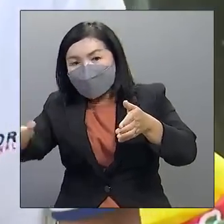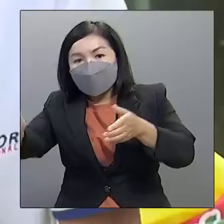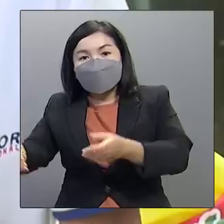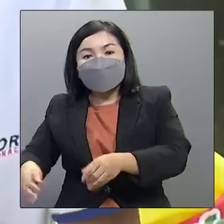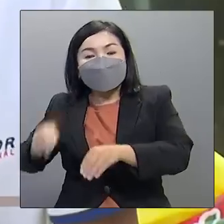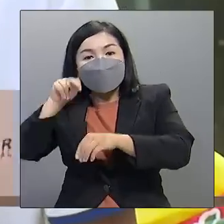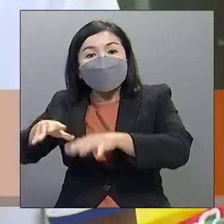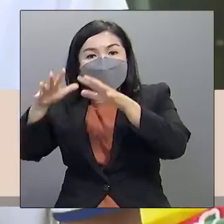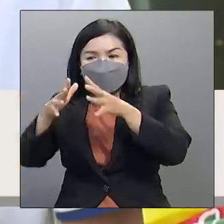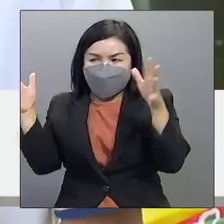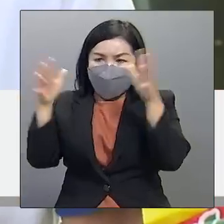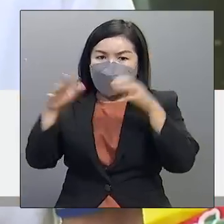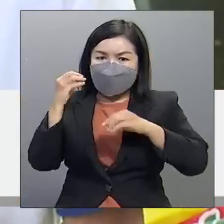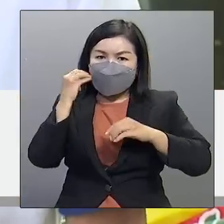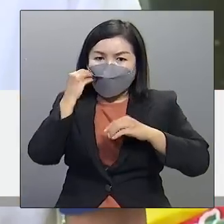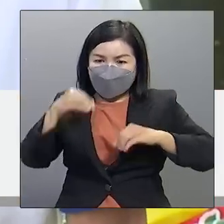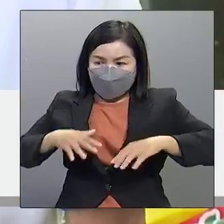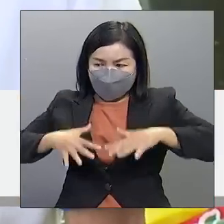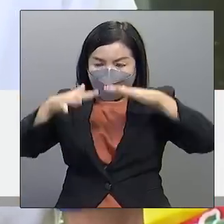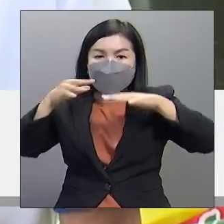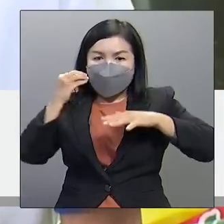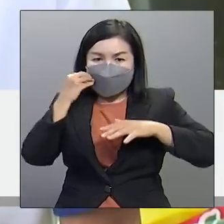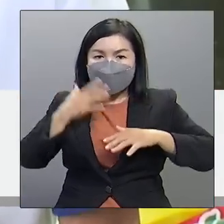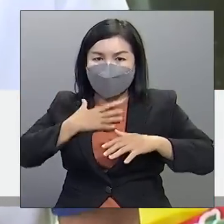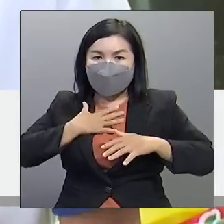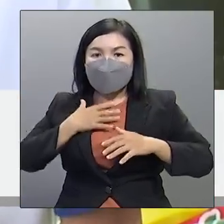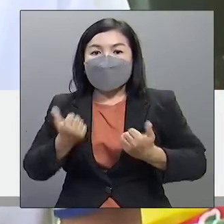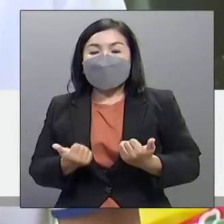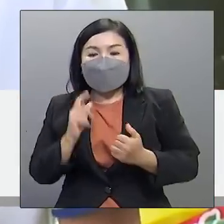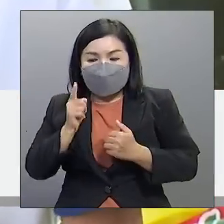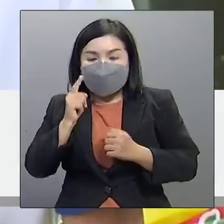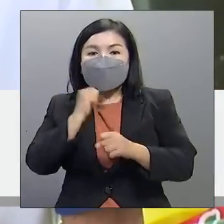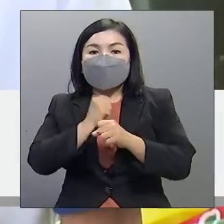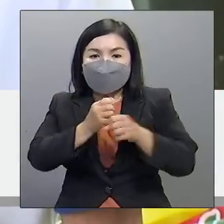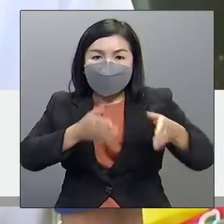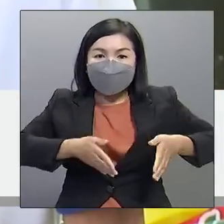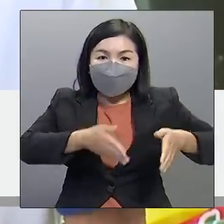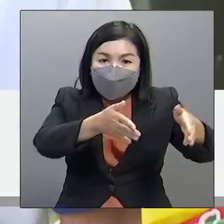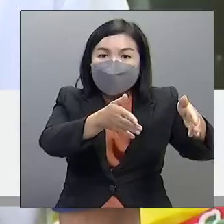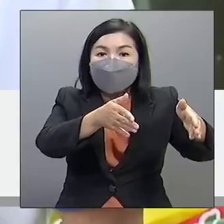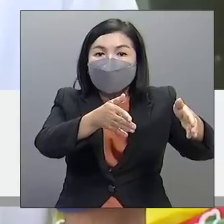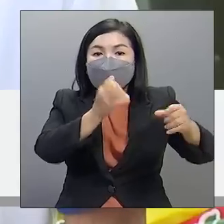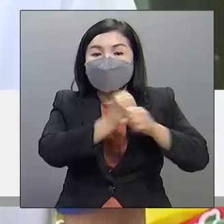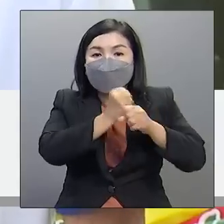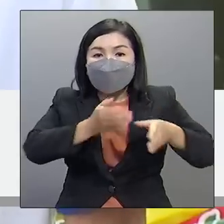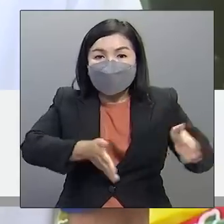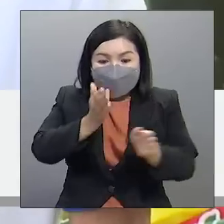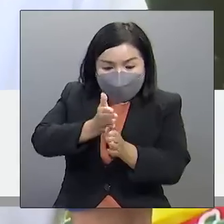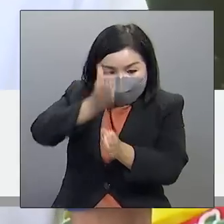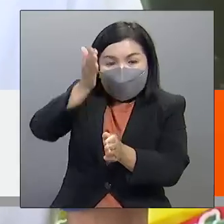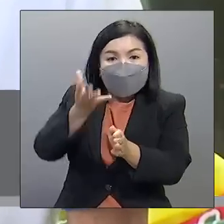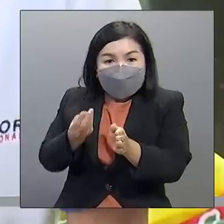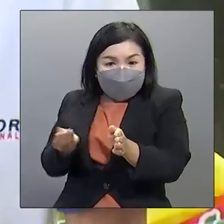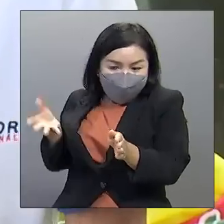เยอะเลยเยอะเลยเพราะว่าปีนี้เขาทำถนนด้วยเขาน้ำเขาปิดคลองเอาดินมาโถ